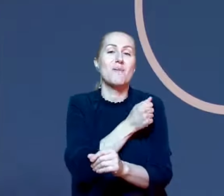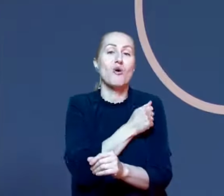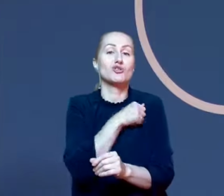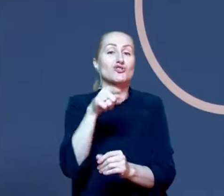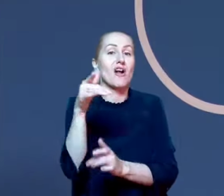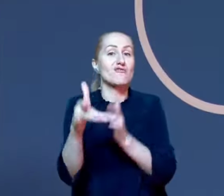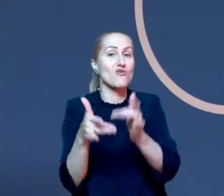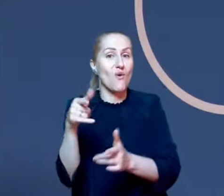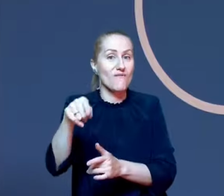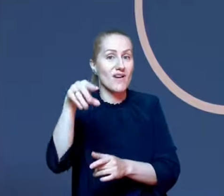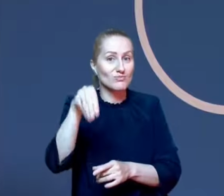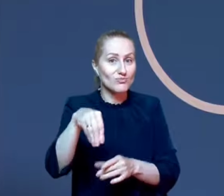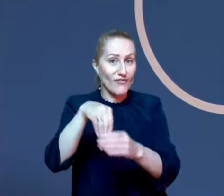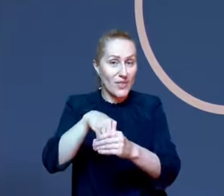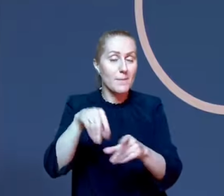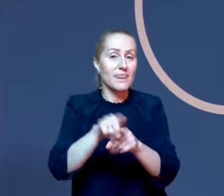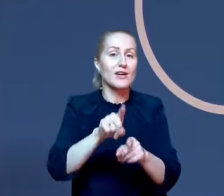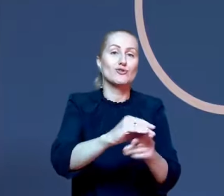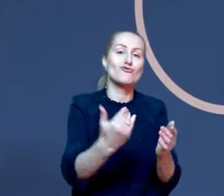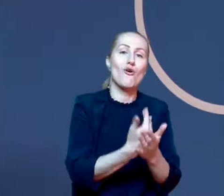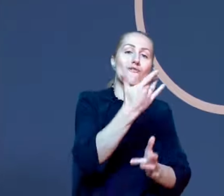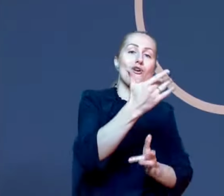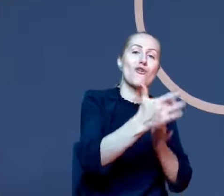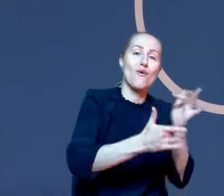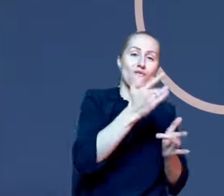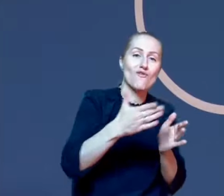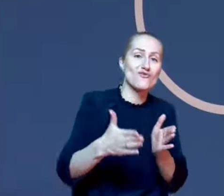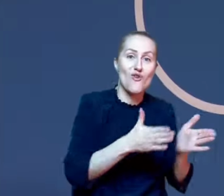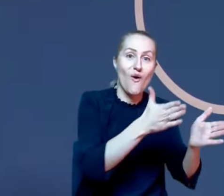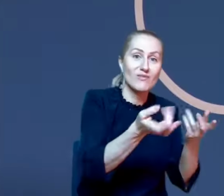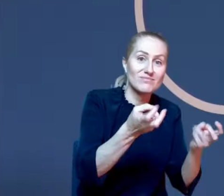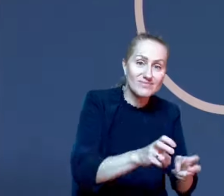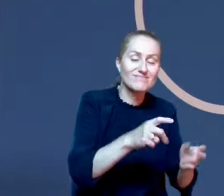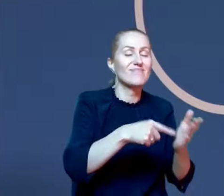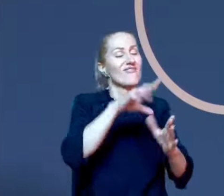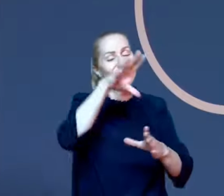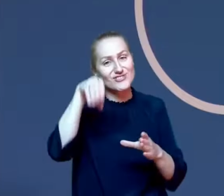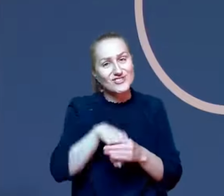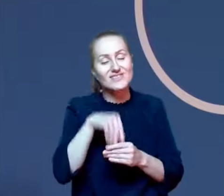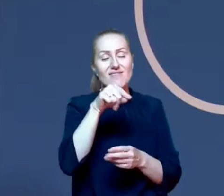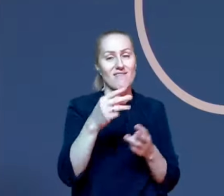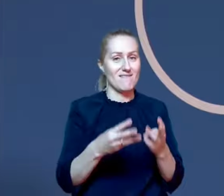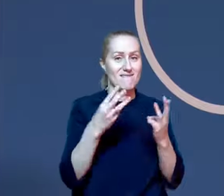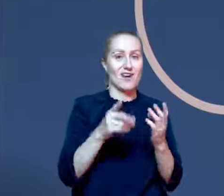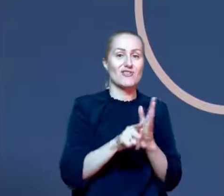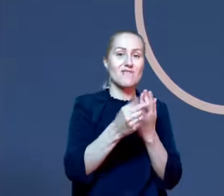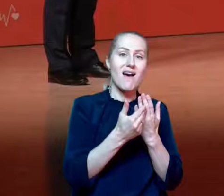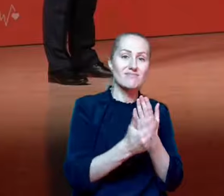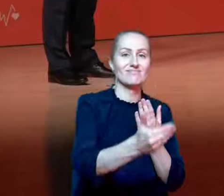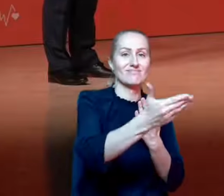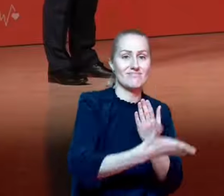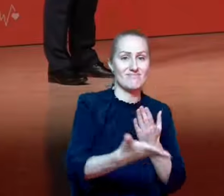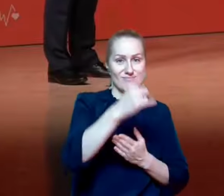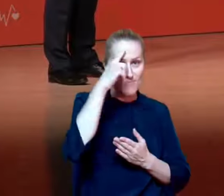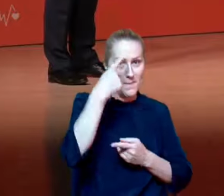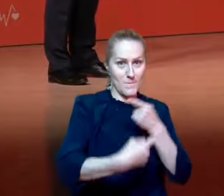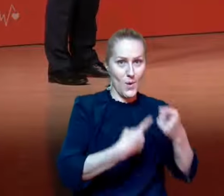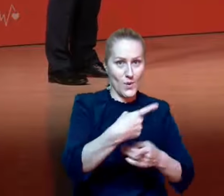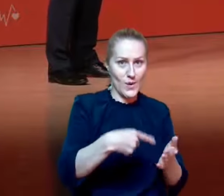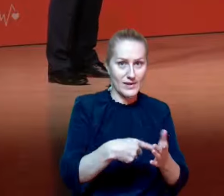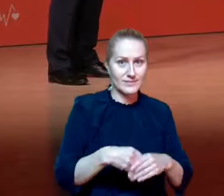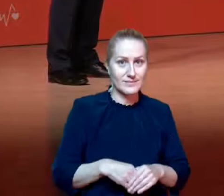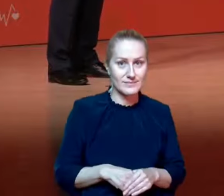z nowymi drogami rowerowymi, to jest istotna rzecz dla kolejnych pokoleń, ale dla nas samych również, ponieważ